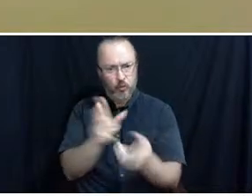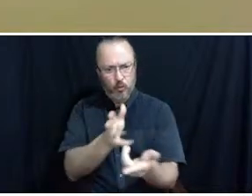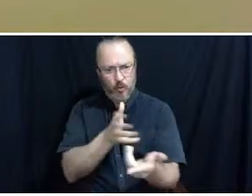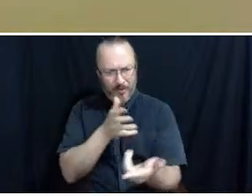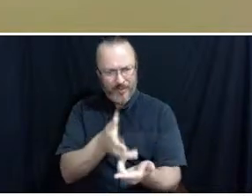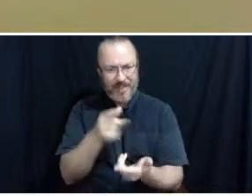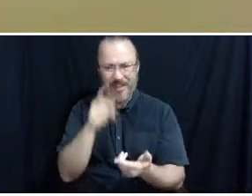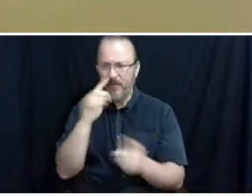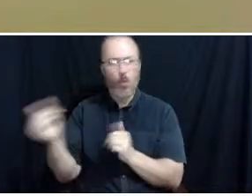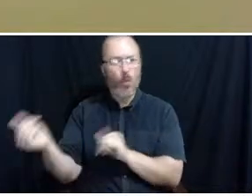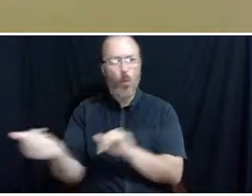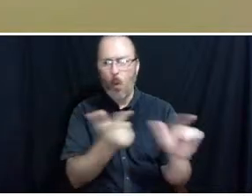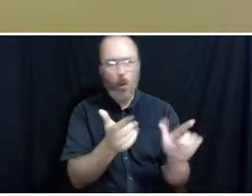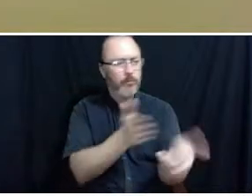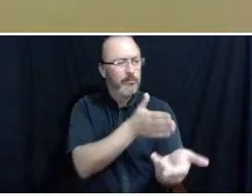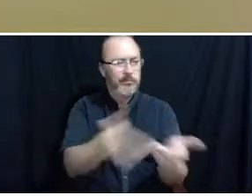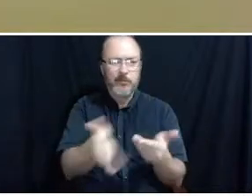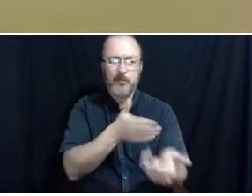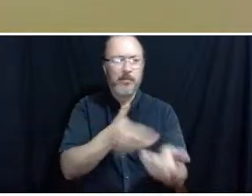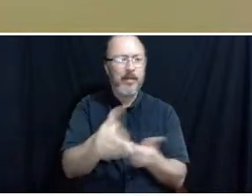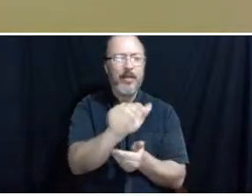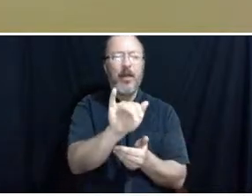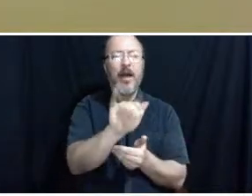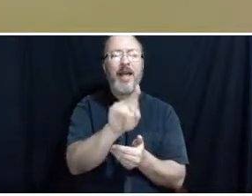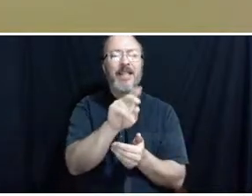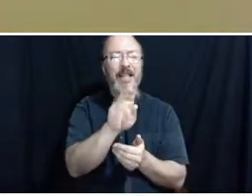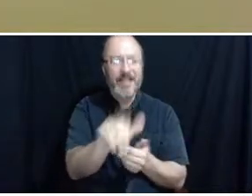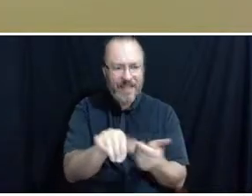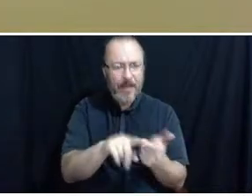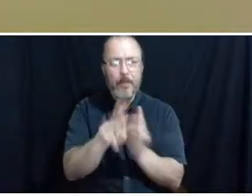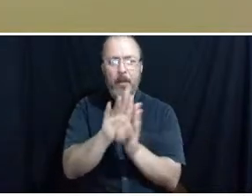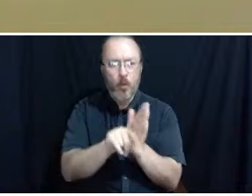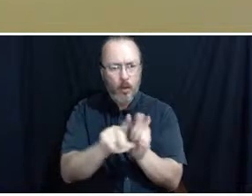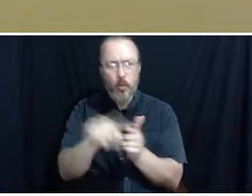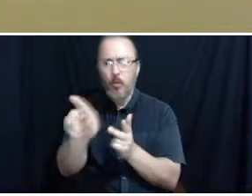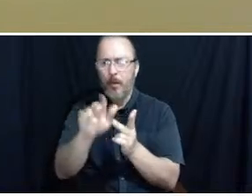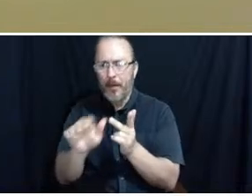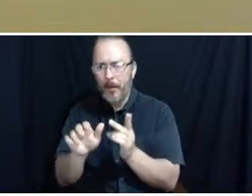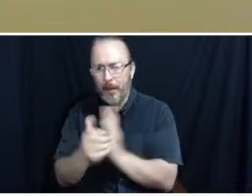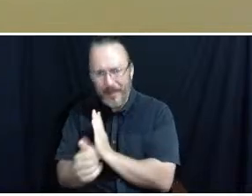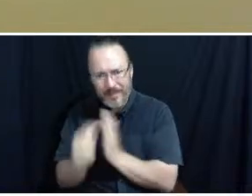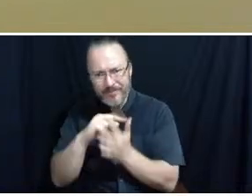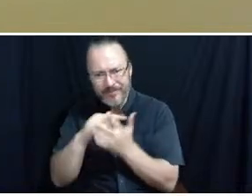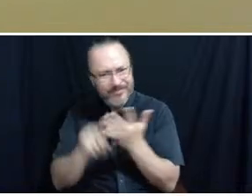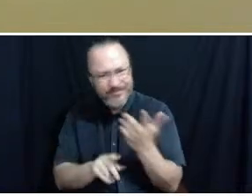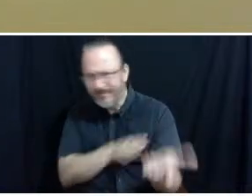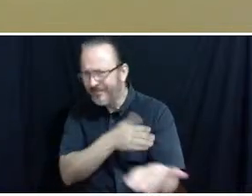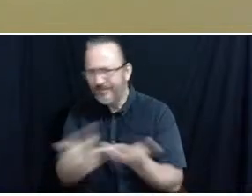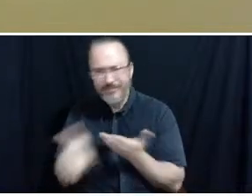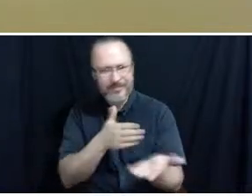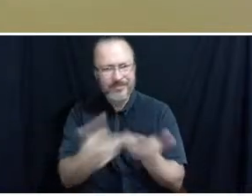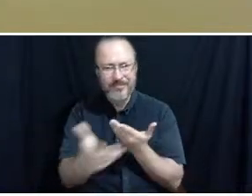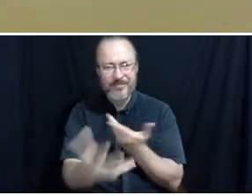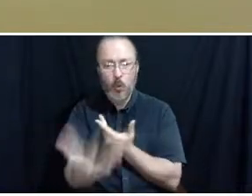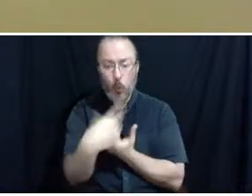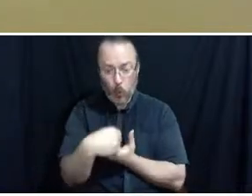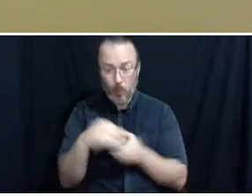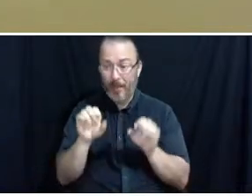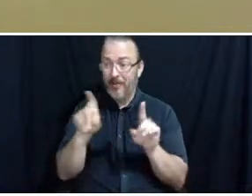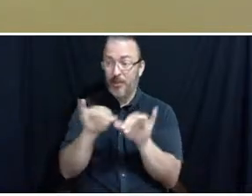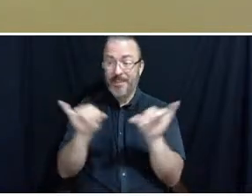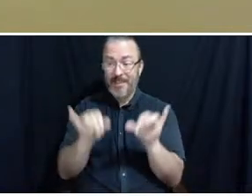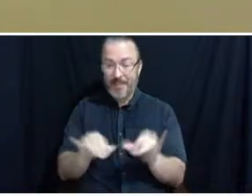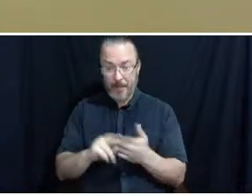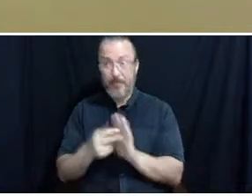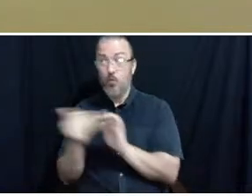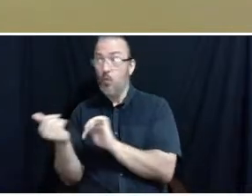soit leur identité, leurs antécédents et contexte ou encore leur capacité. Dans les systèmes d'éducation